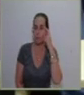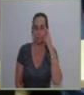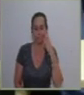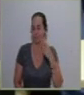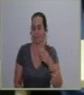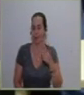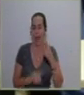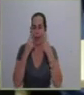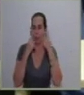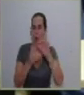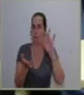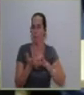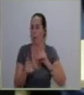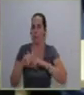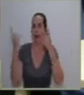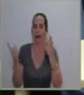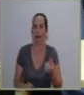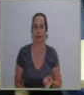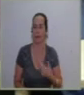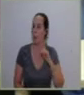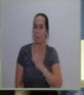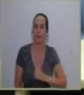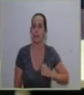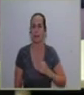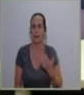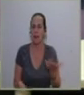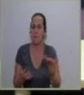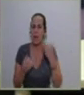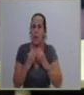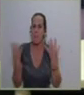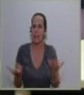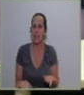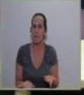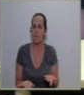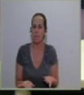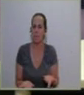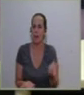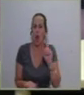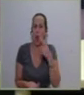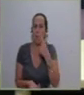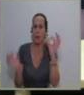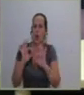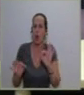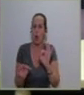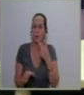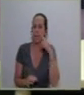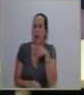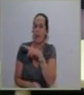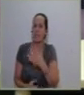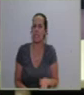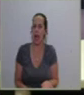לא באולפן ובמקום אחר, אני מאוד מצטער. אבל מה כל כך היה מדהים בקטע הזה? את לא דיברת שם אפילו, הסתכלת הצידה